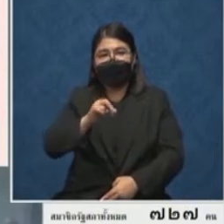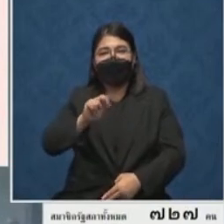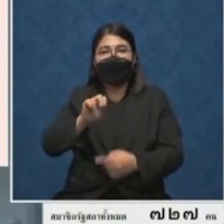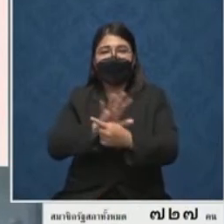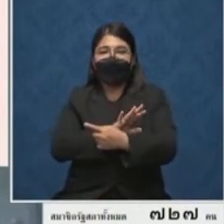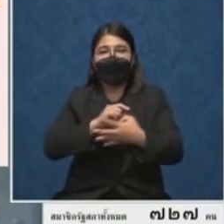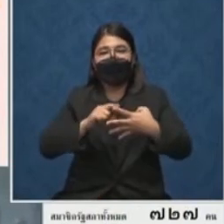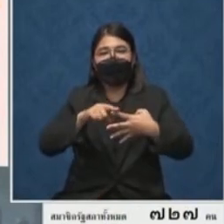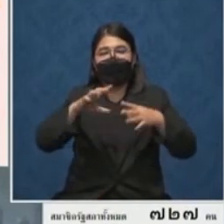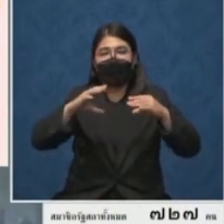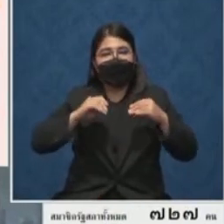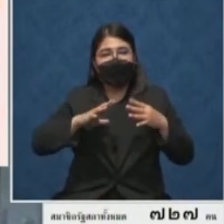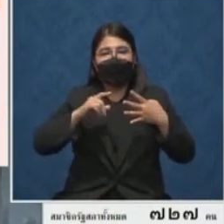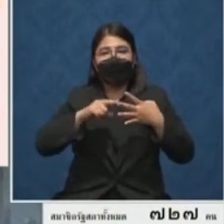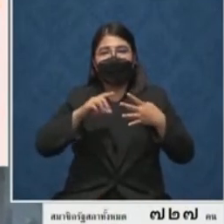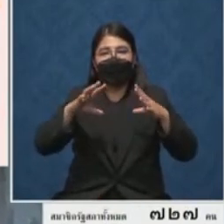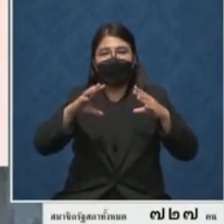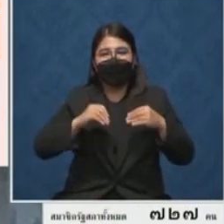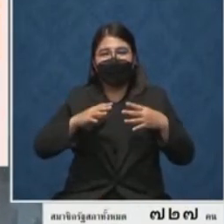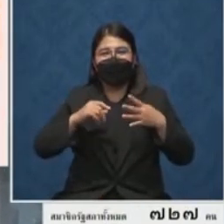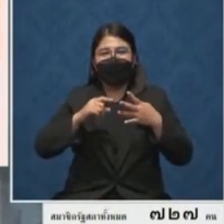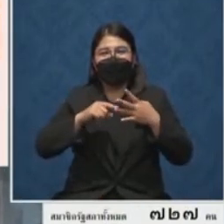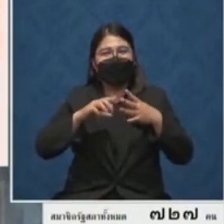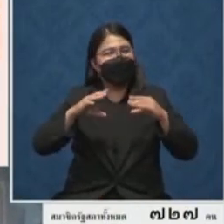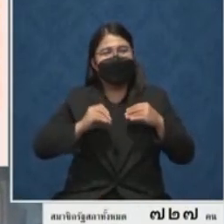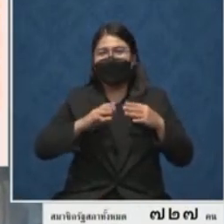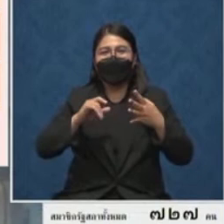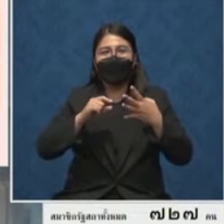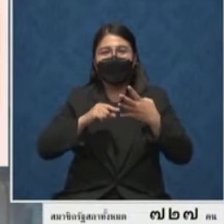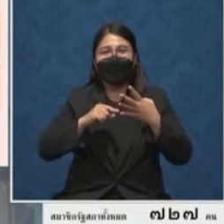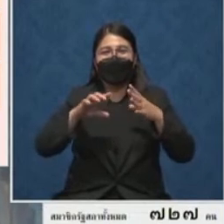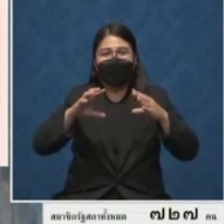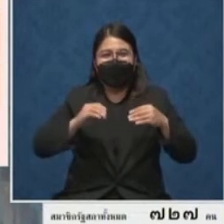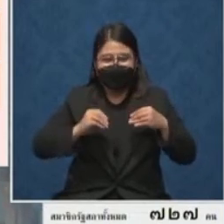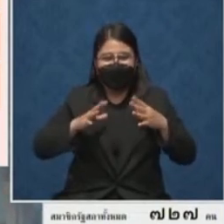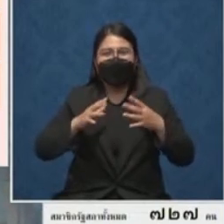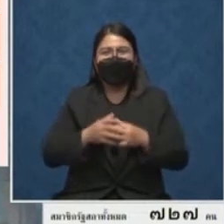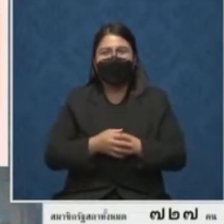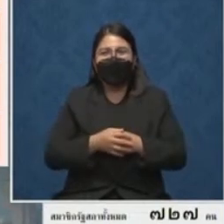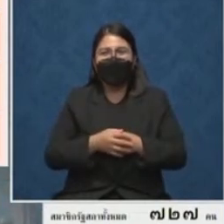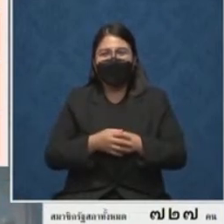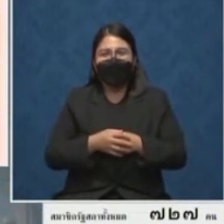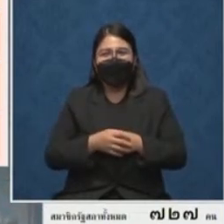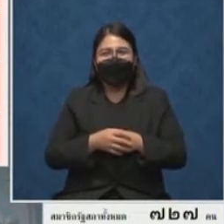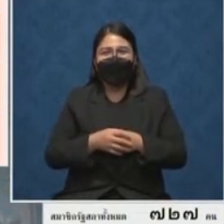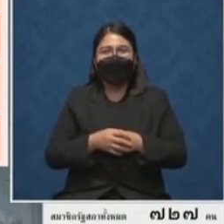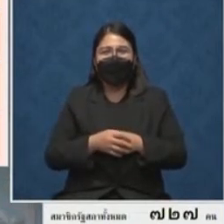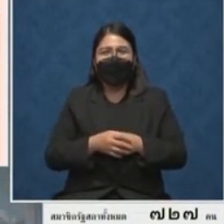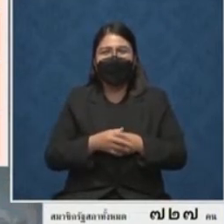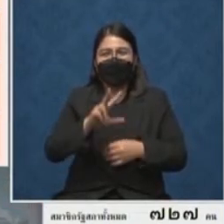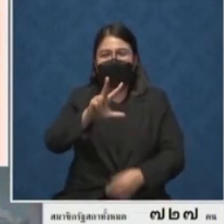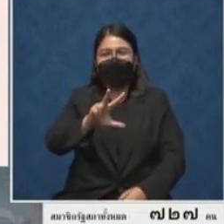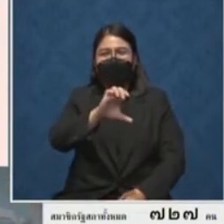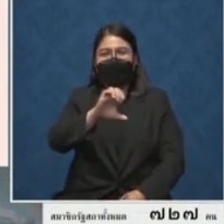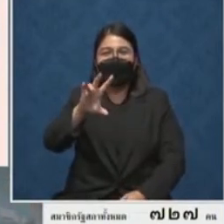การสามไม่รับหลักการสี่ไม่รับหลักการครับ สามร้อยเจ็ดสิบหกพลเอกไพโรธพานิ